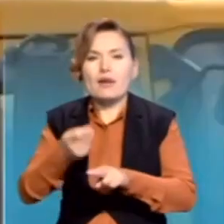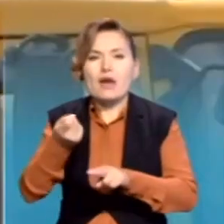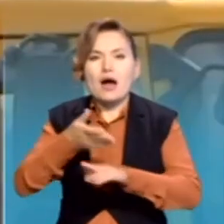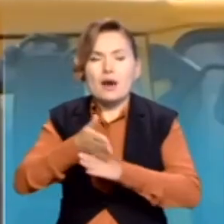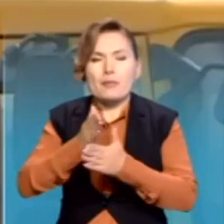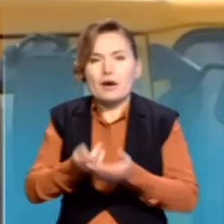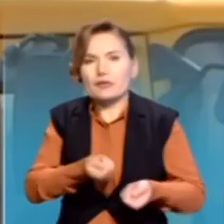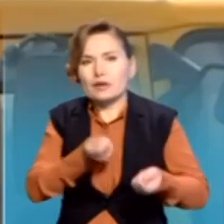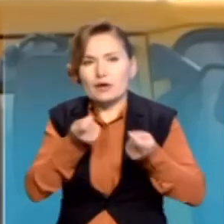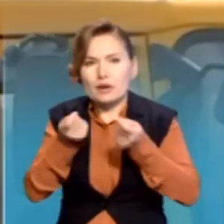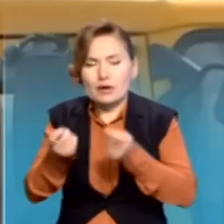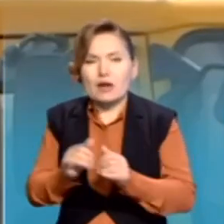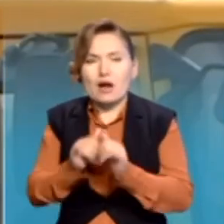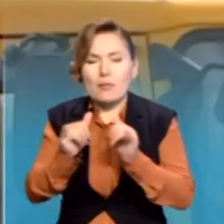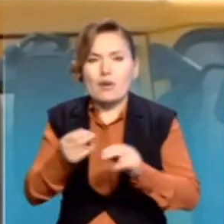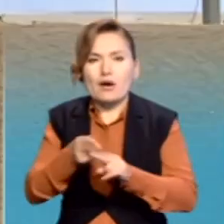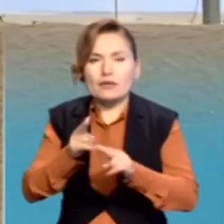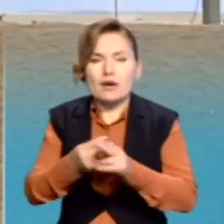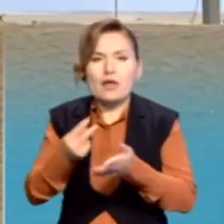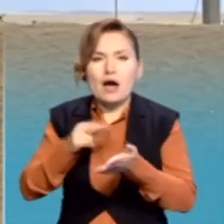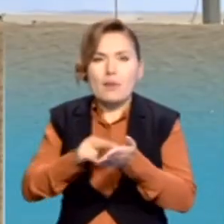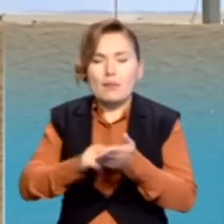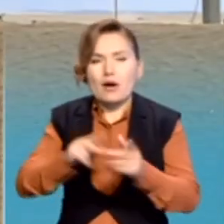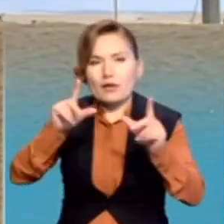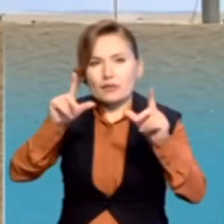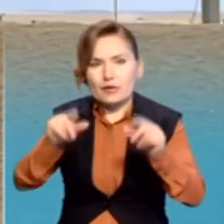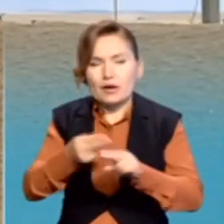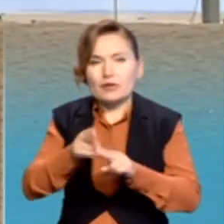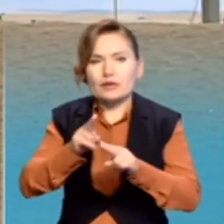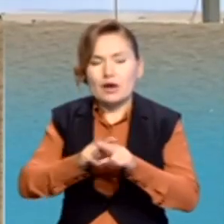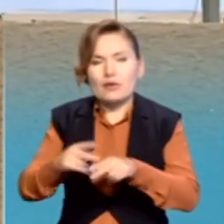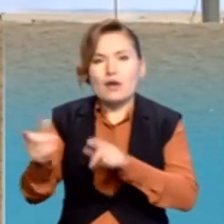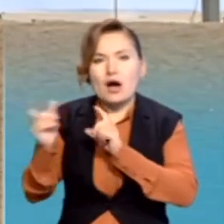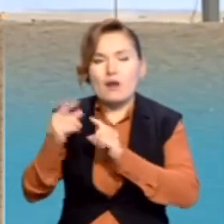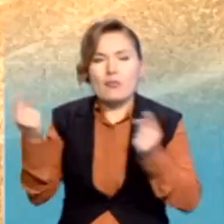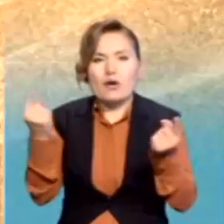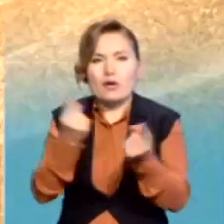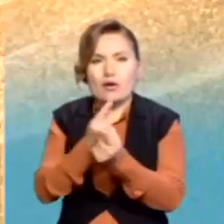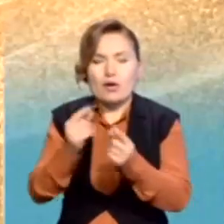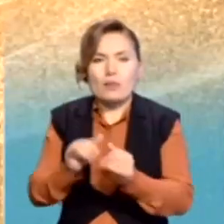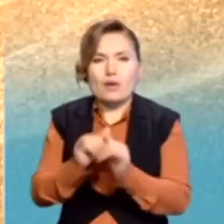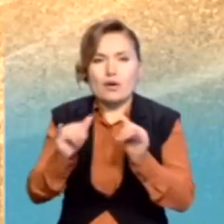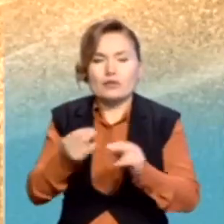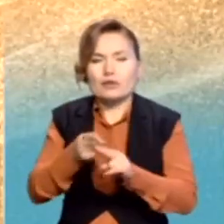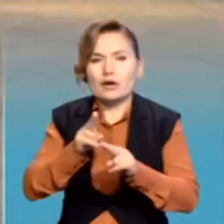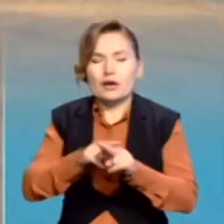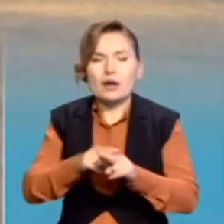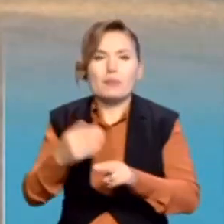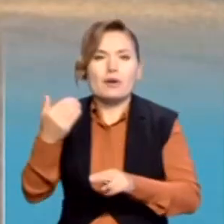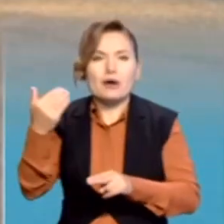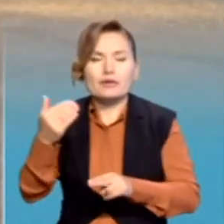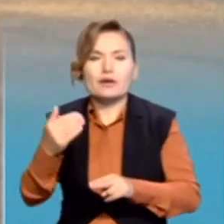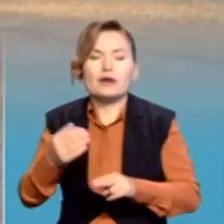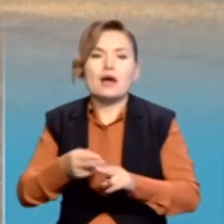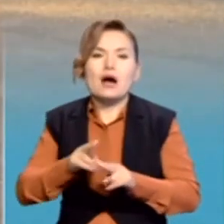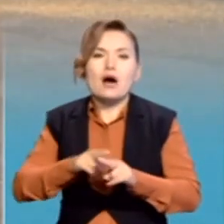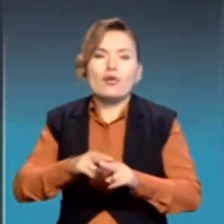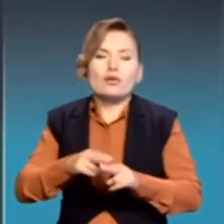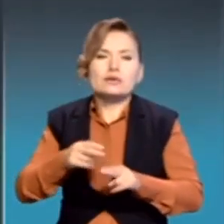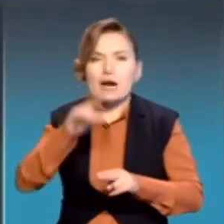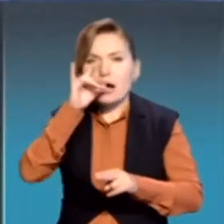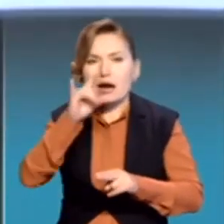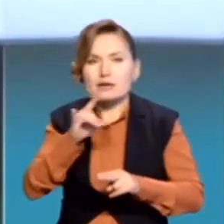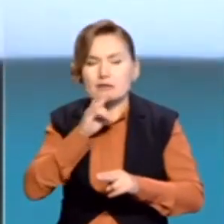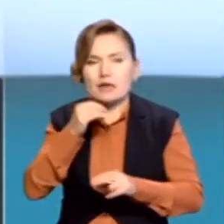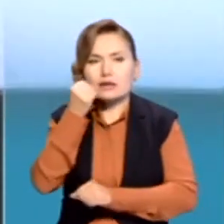көп тасымалданып жатыр. Астық бағасының арзандауына көлікпен тасылатын бидайдың да әсері үлкен. Астық өндірушілер қауымдастығы есептеу